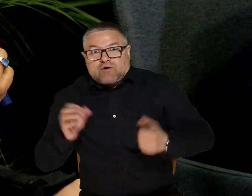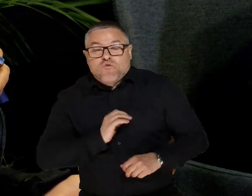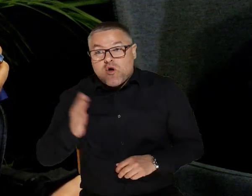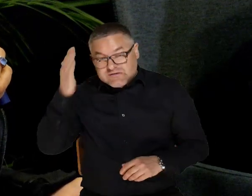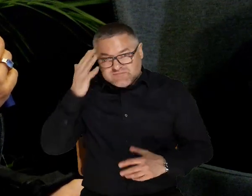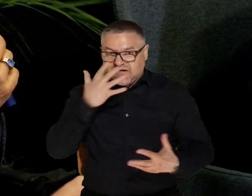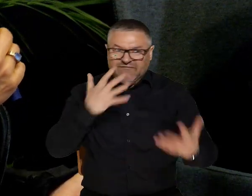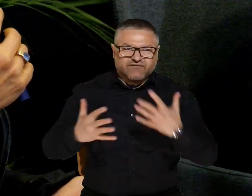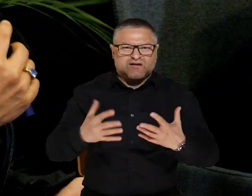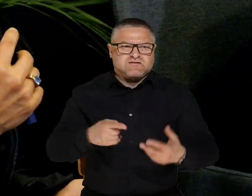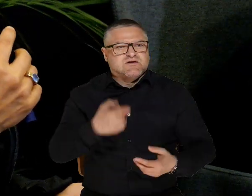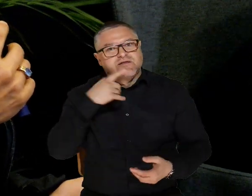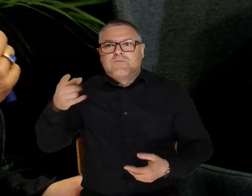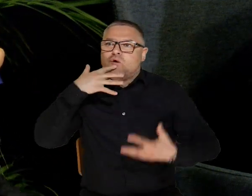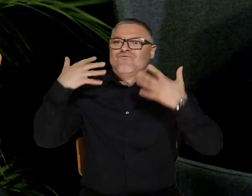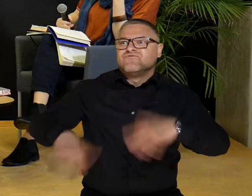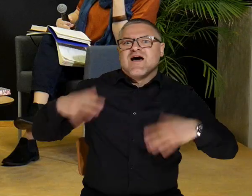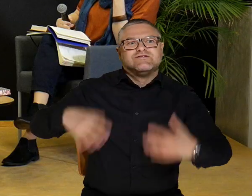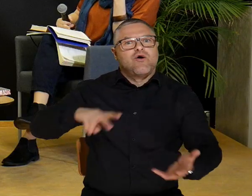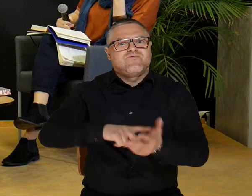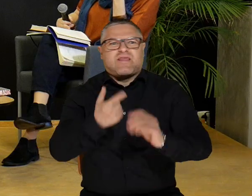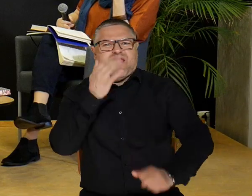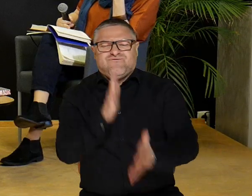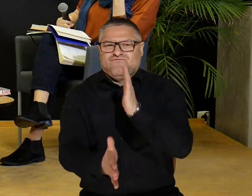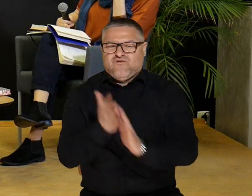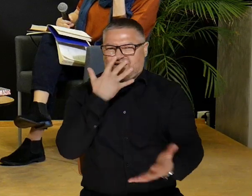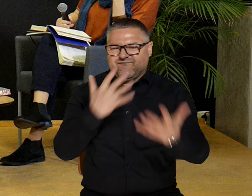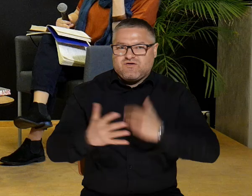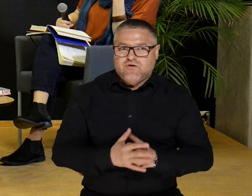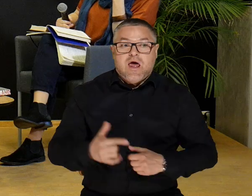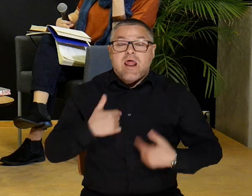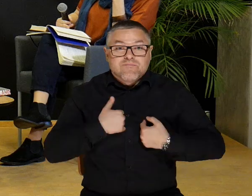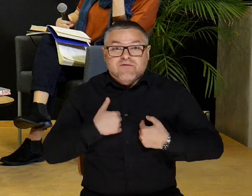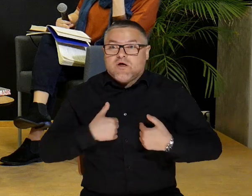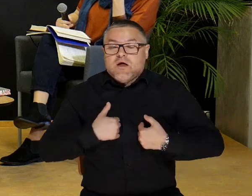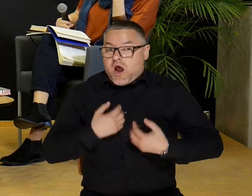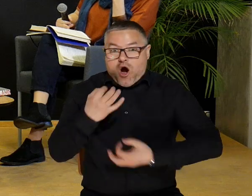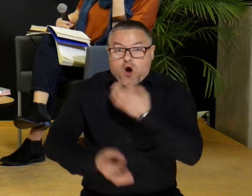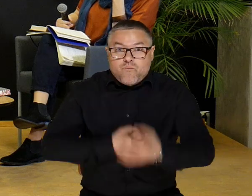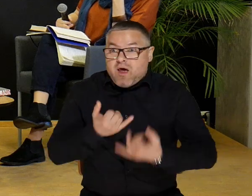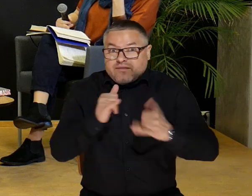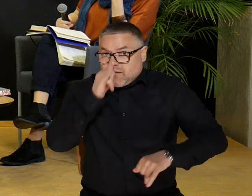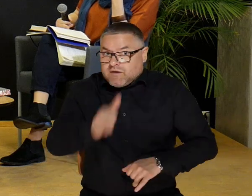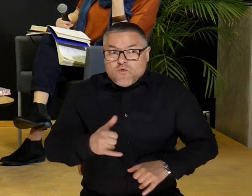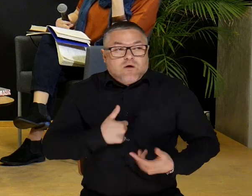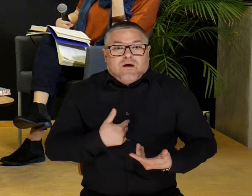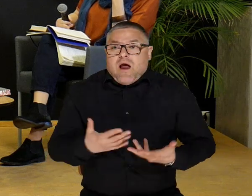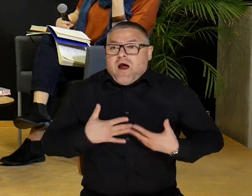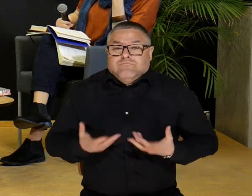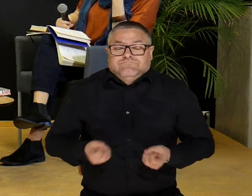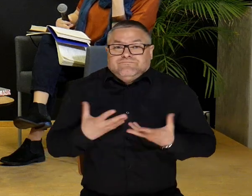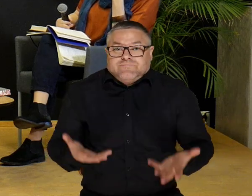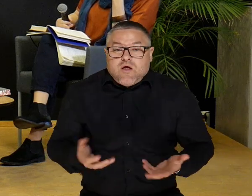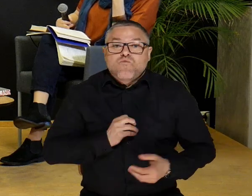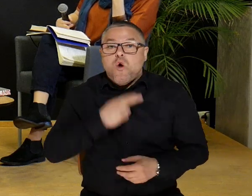takie wrażenie, że to jakiś bal był po prostu, a nie wojna. I mówi, ja to jest silniejsze ode mnie, ja nie mogę nic z tym zrobić, coś takiego jest. Więc myślę, że